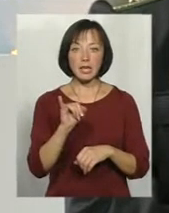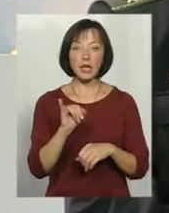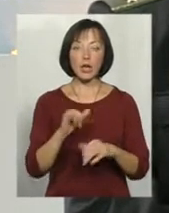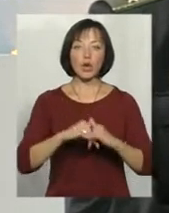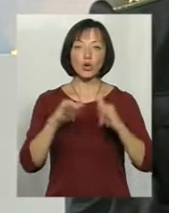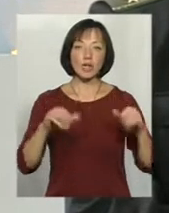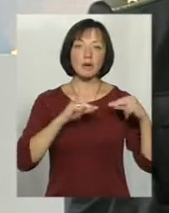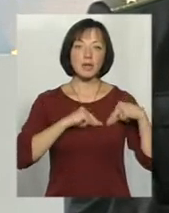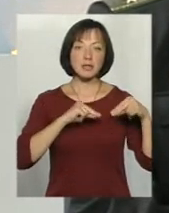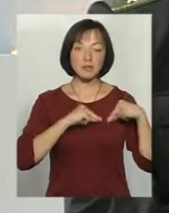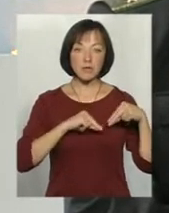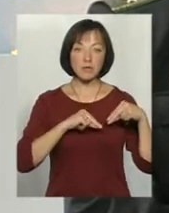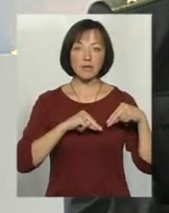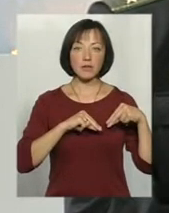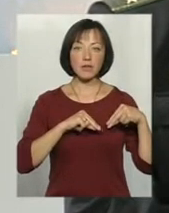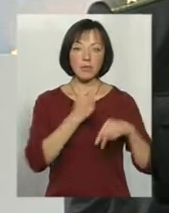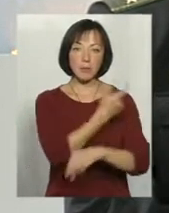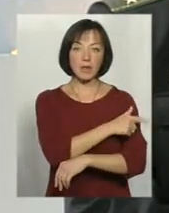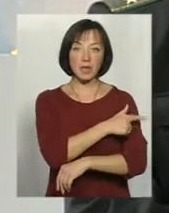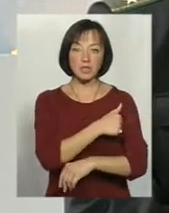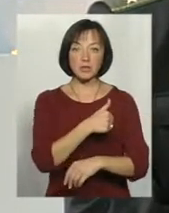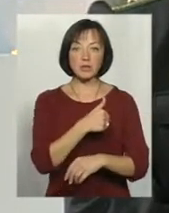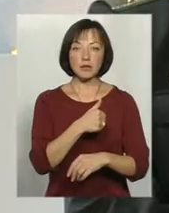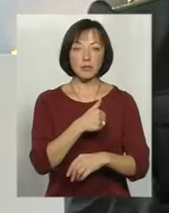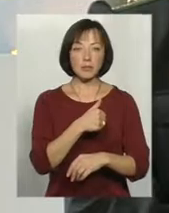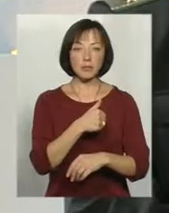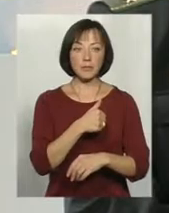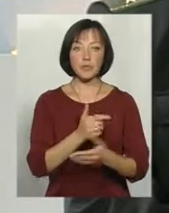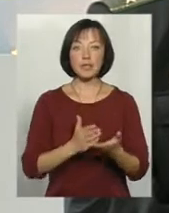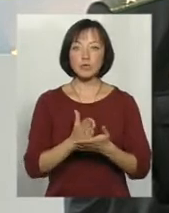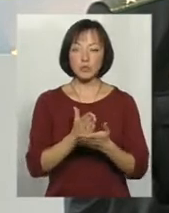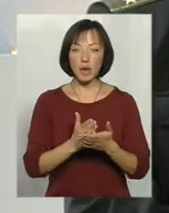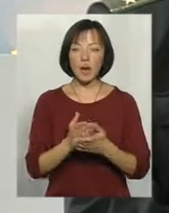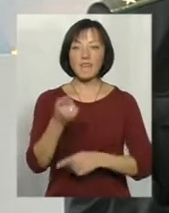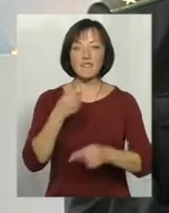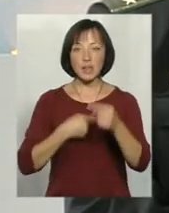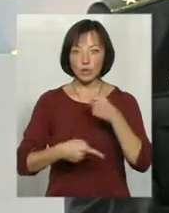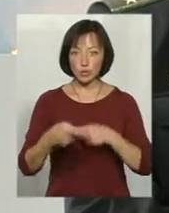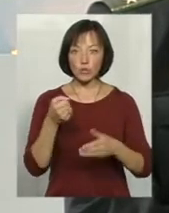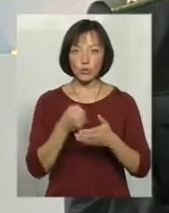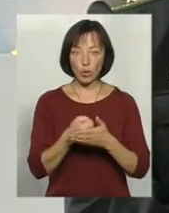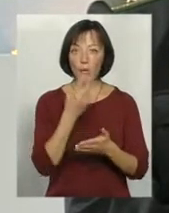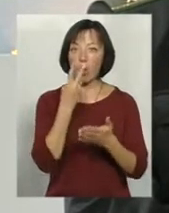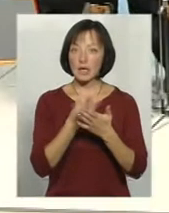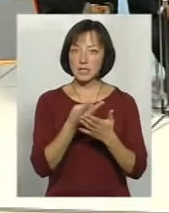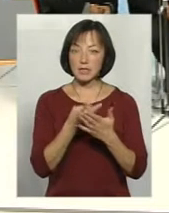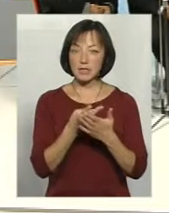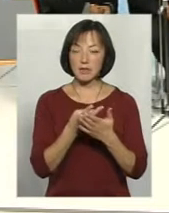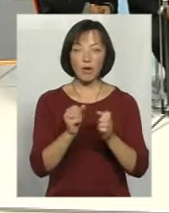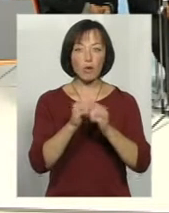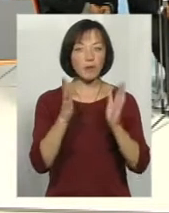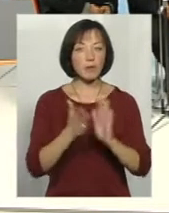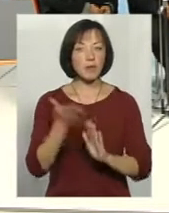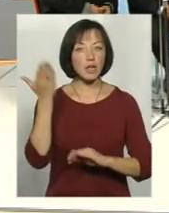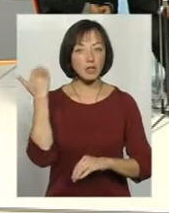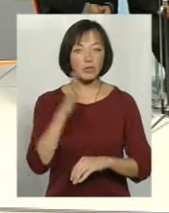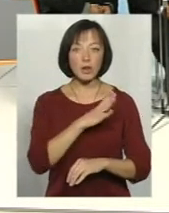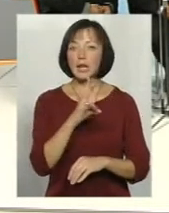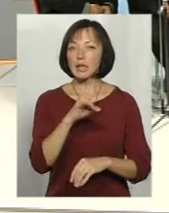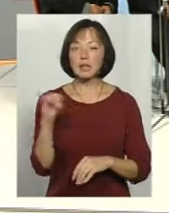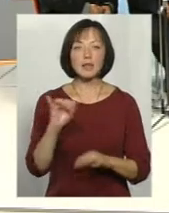розширили, звісно, і медичний персонал, який приходить. Тобто вернулися до тих об'ємів, які були